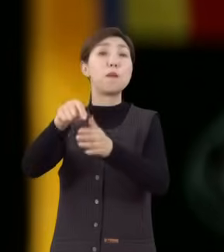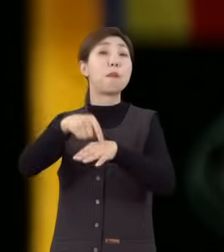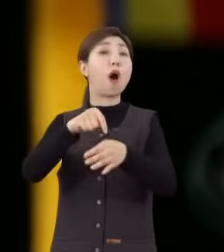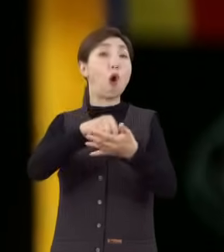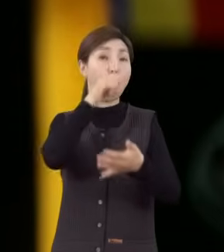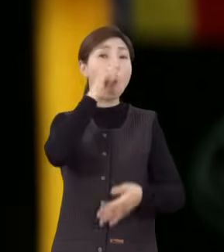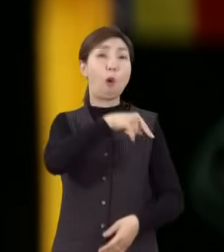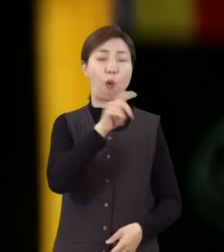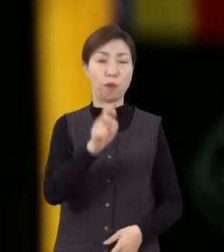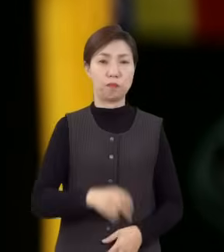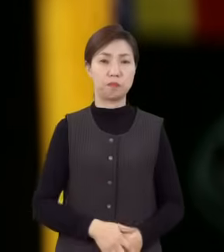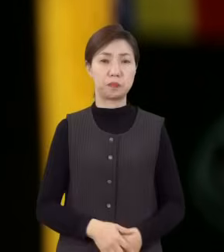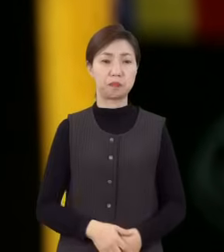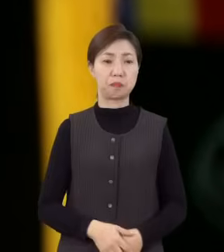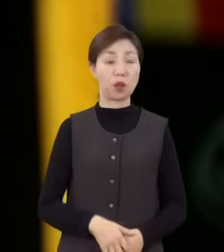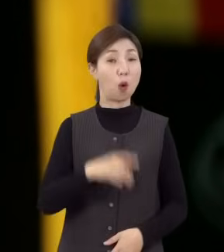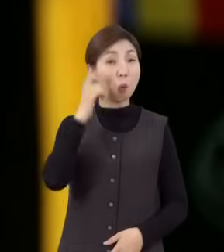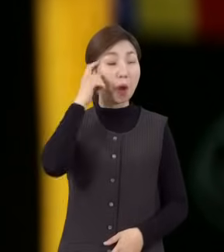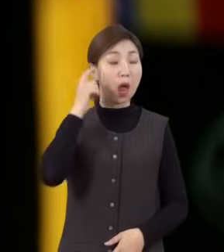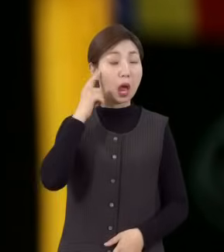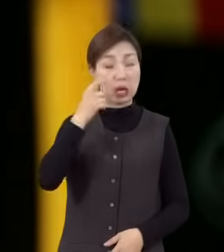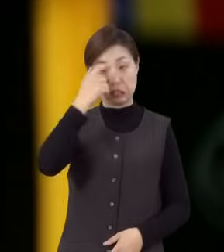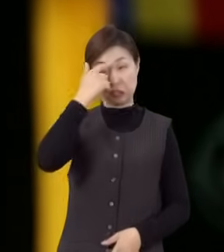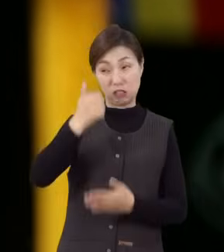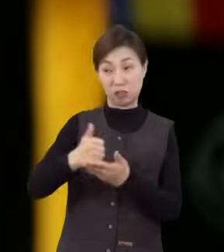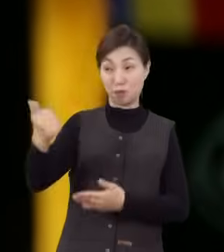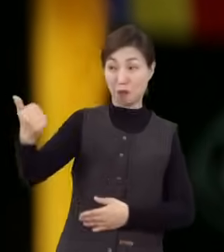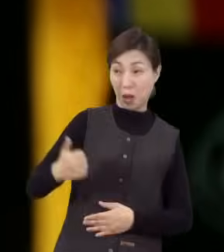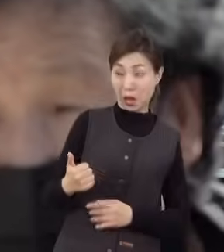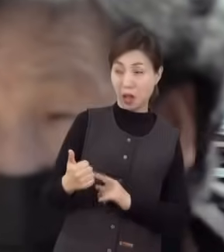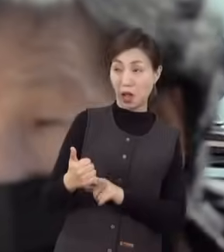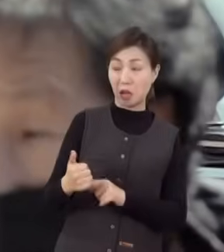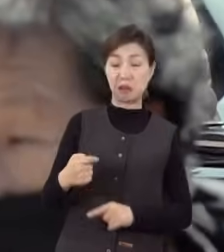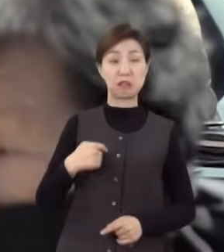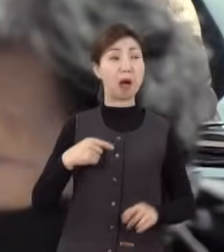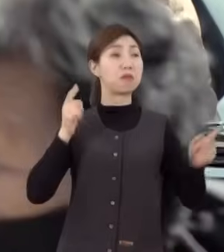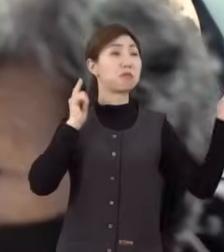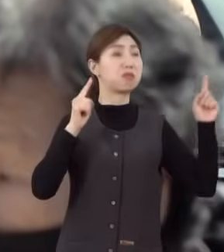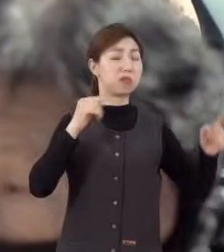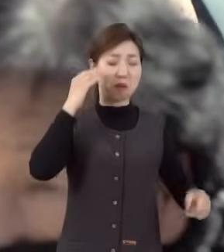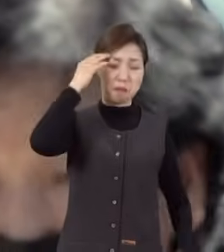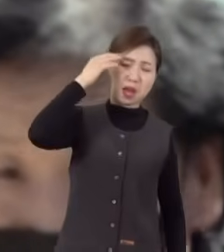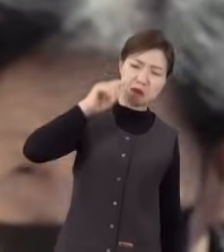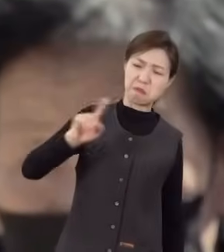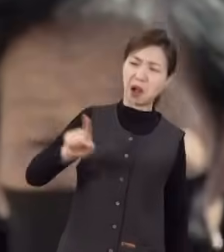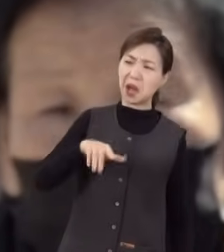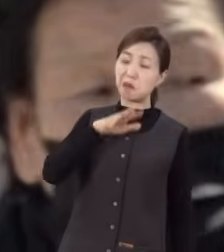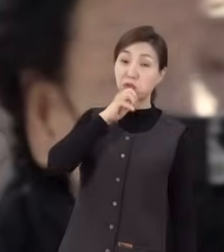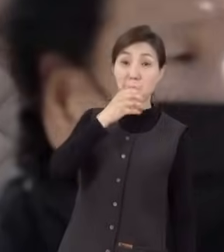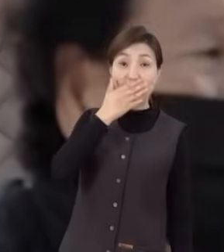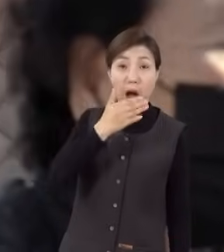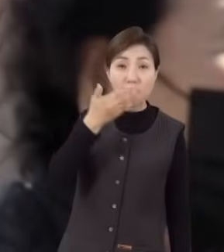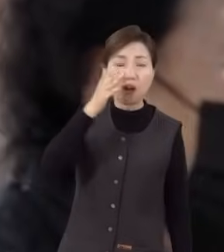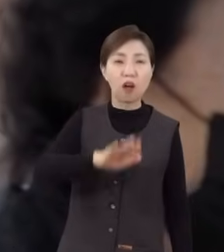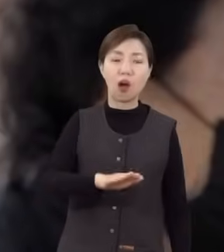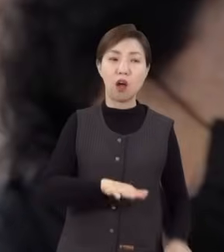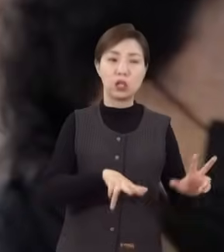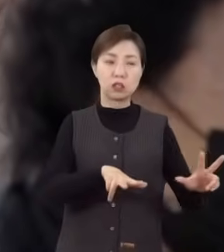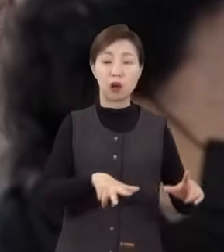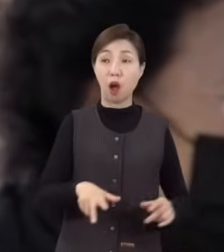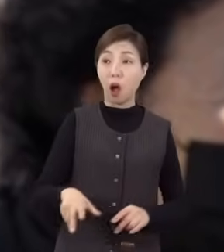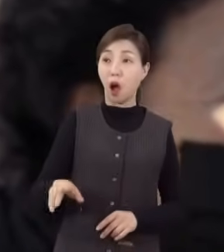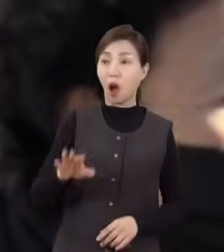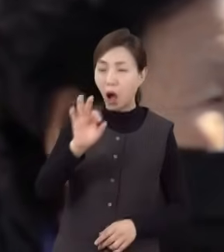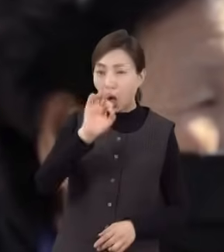땡땡이 중에 와가지고 사람 놀고 있는데 방해하고 있어 이럴 수도 있는데, 뭐? 부처님 제자 아난스님이 오셨어?